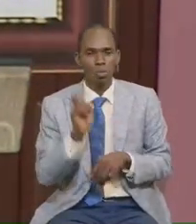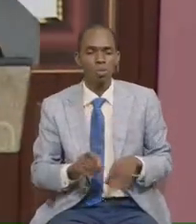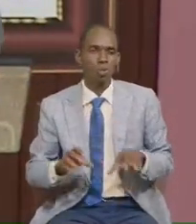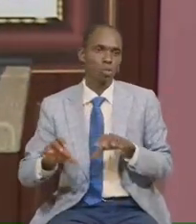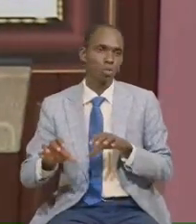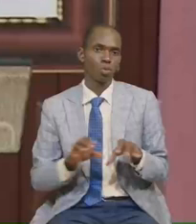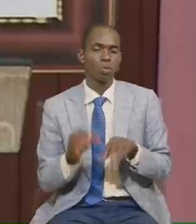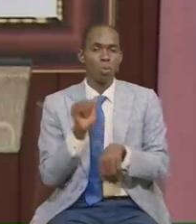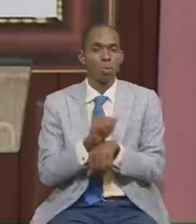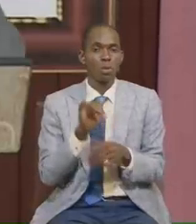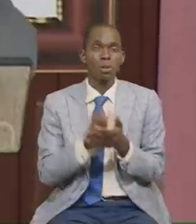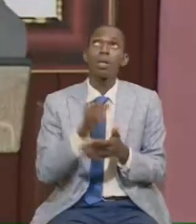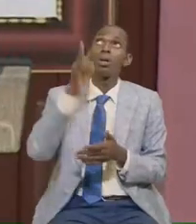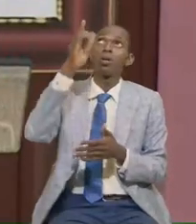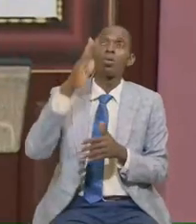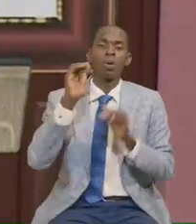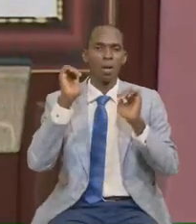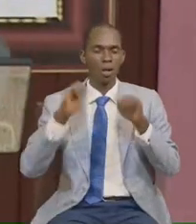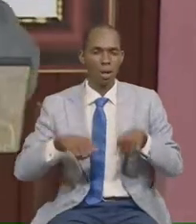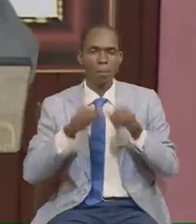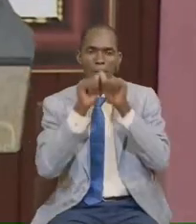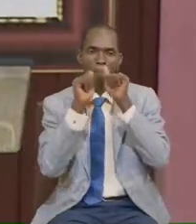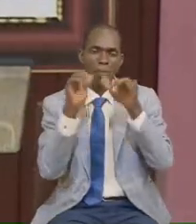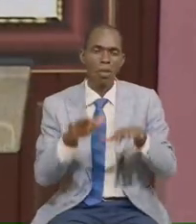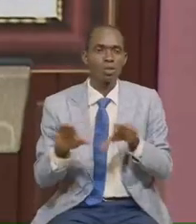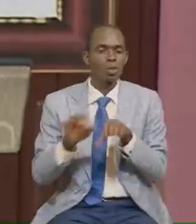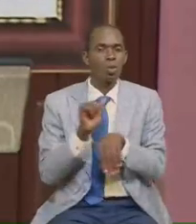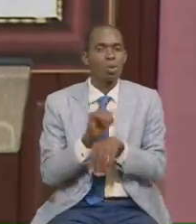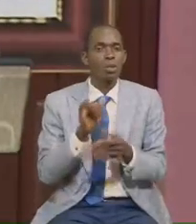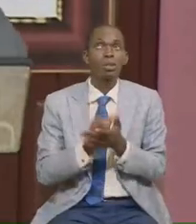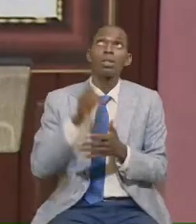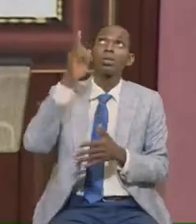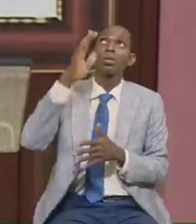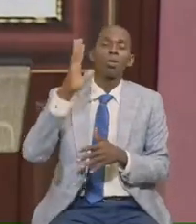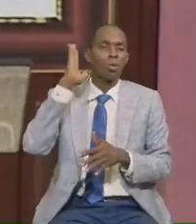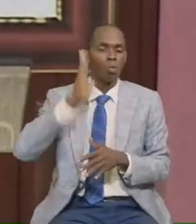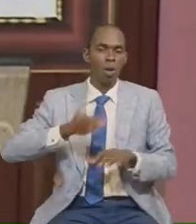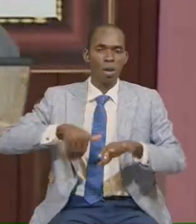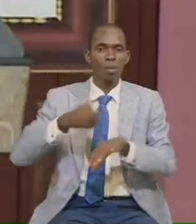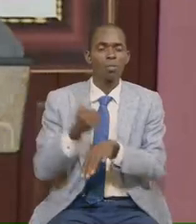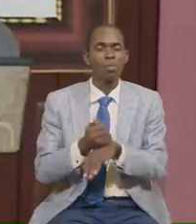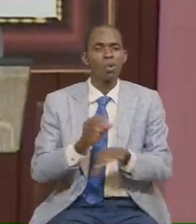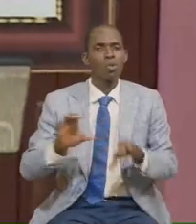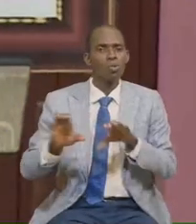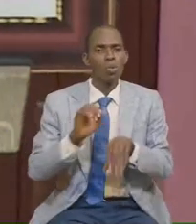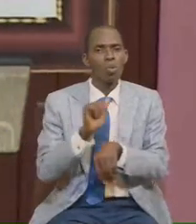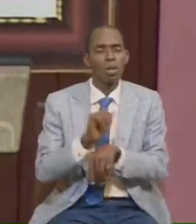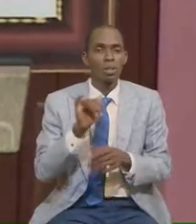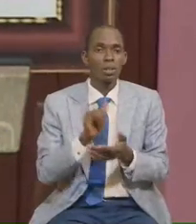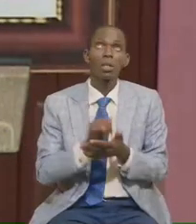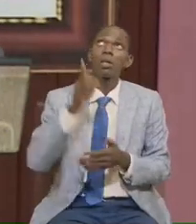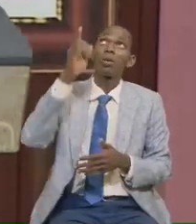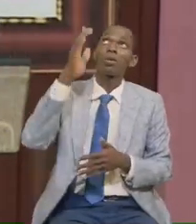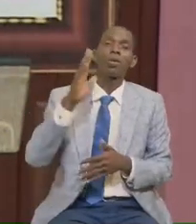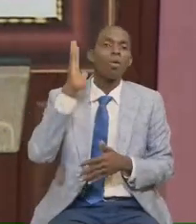bénir. Fais l'œuvre que Dieu va approuver. Fais l'œuvre que Dieu va